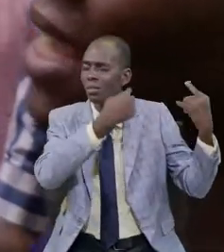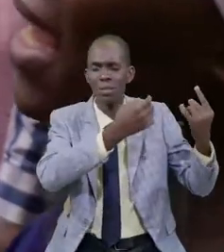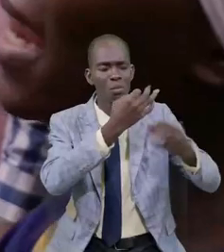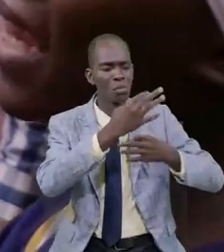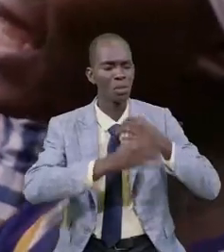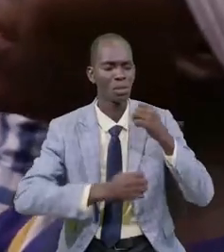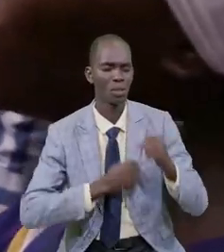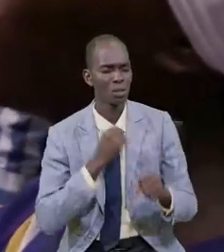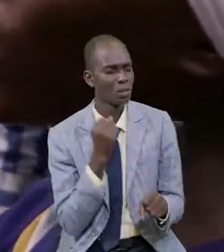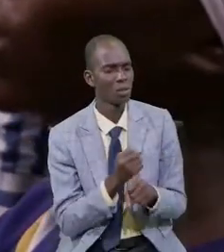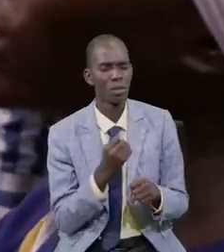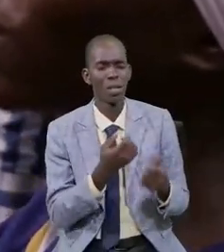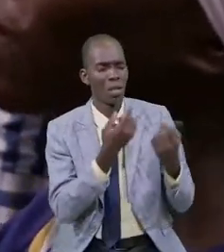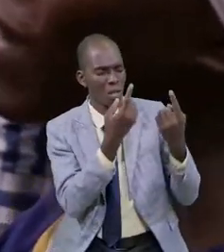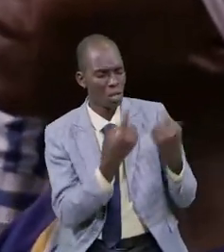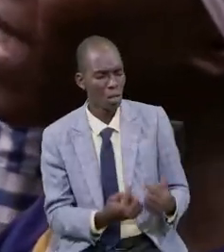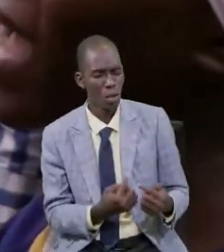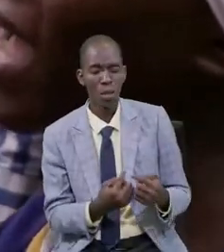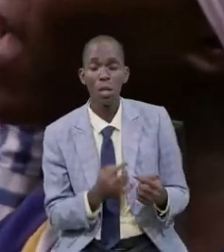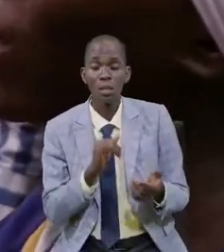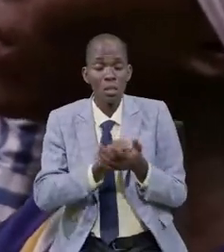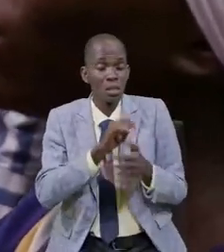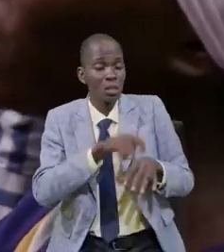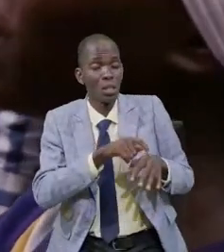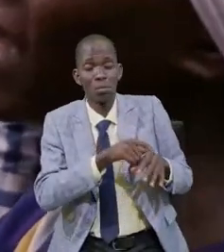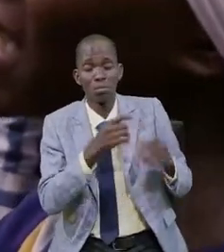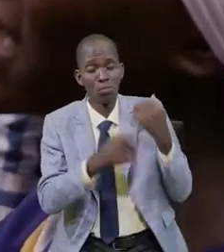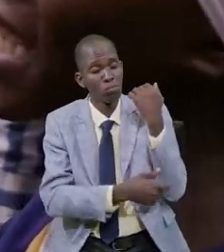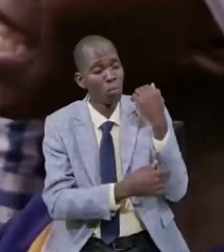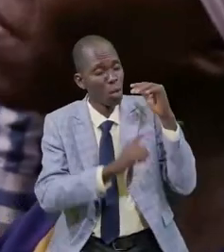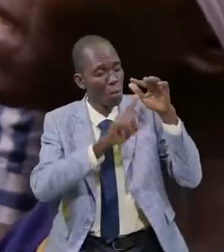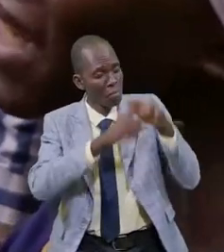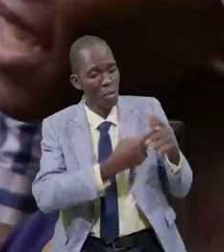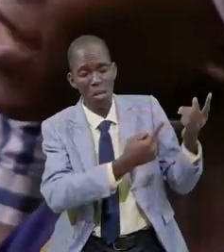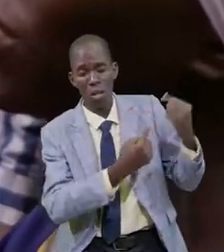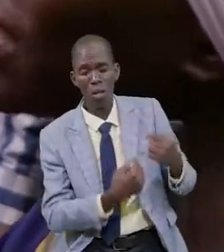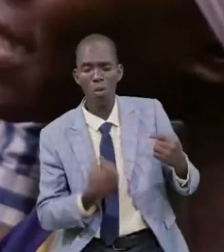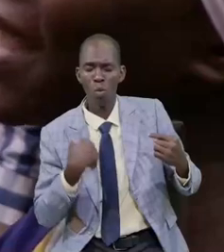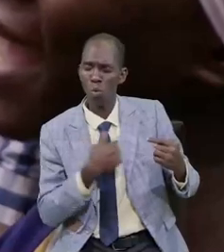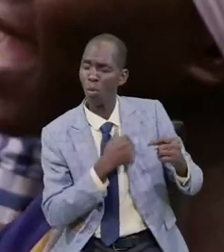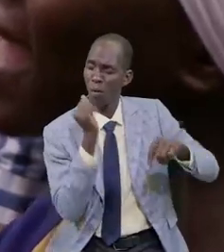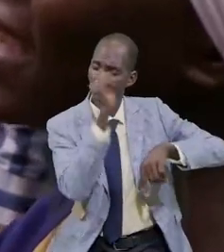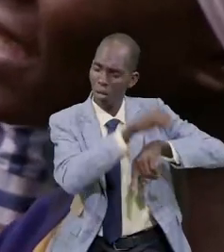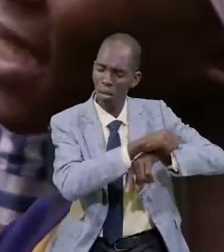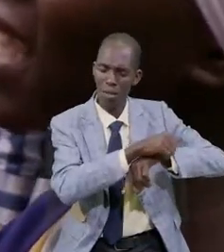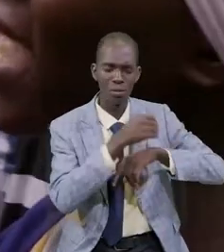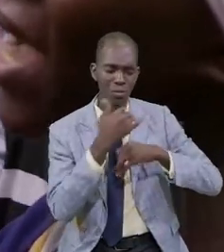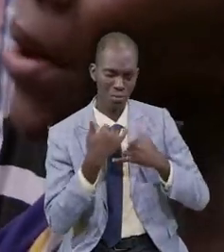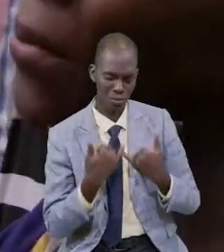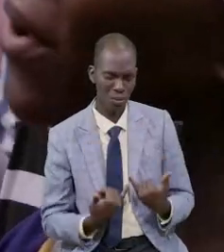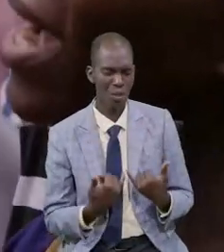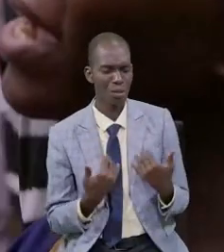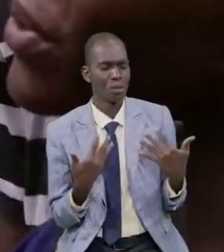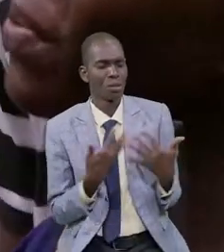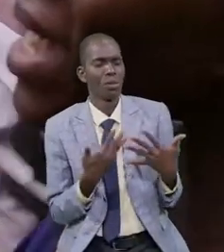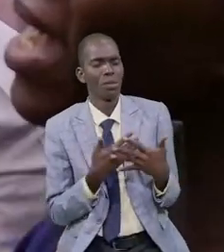Et nous en avons triomphé à l'époque. Ne permettez pas à votre langue